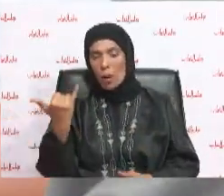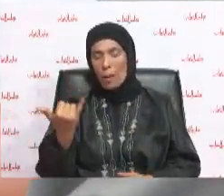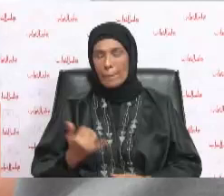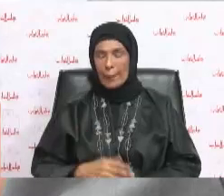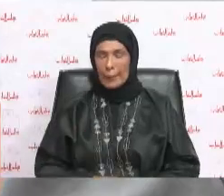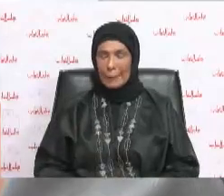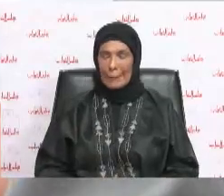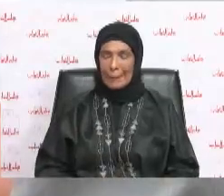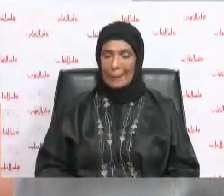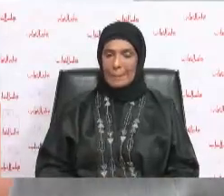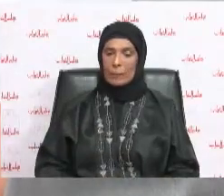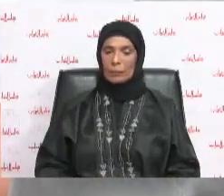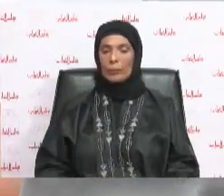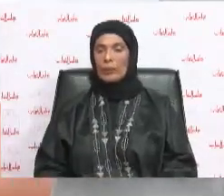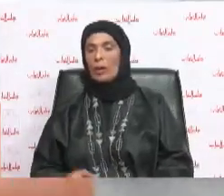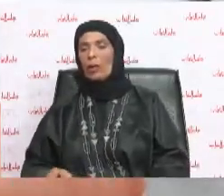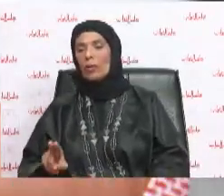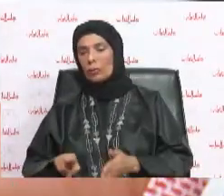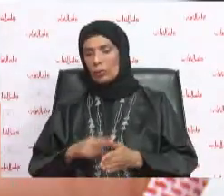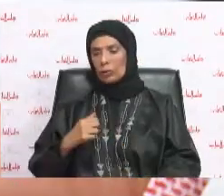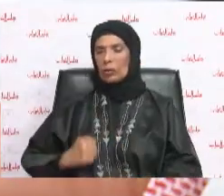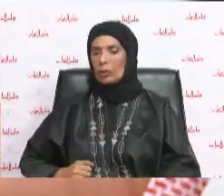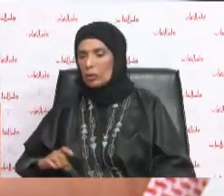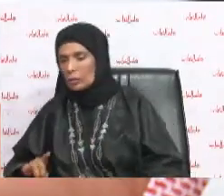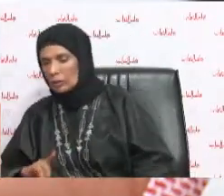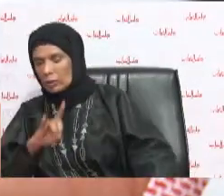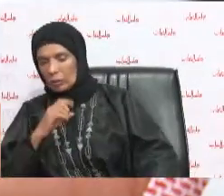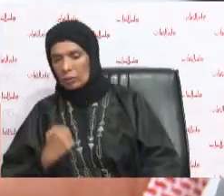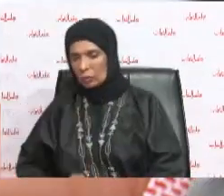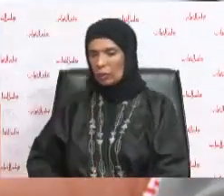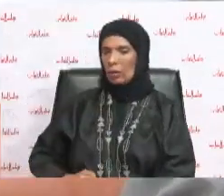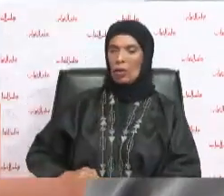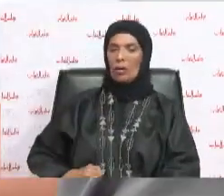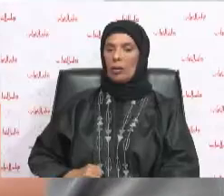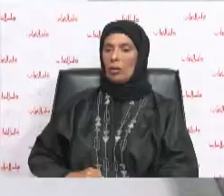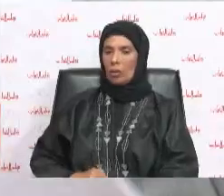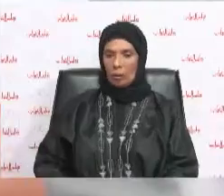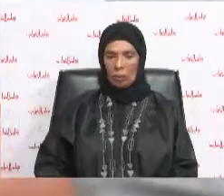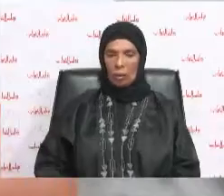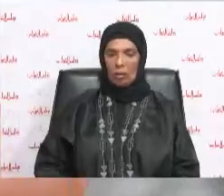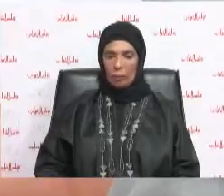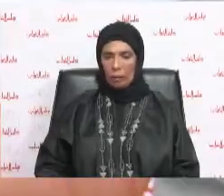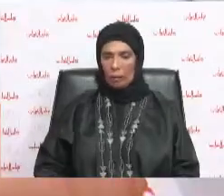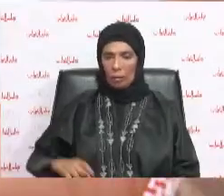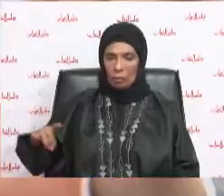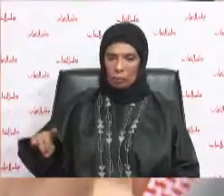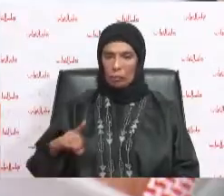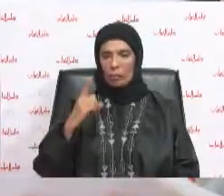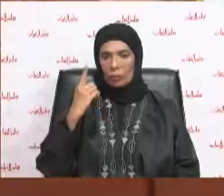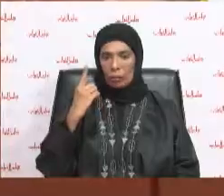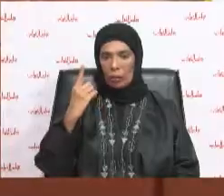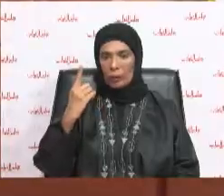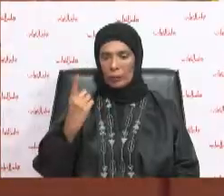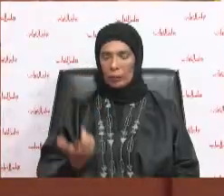اكثر النواب انه لما ترجع البحرين او تسافر البحرين طائرة واحدة اللي انت فيها، فقط طائرة واحدة اللي انت مسافر